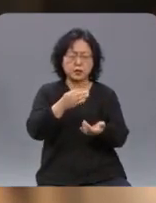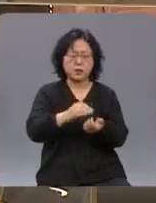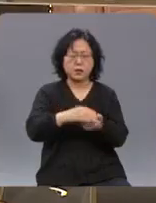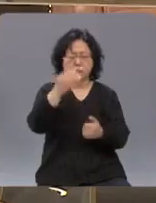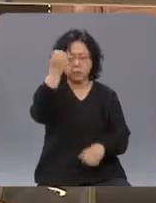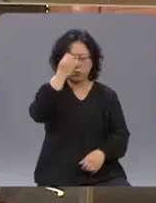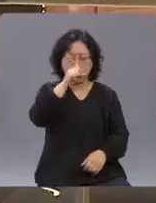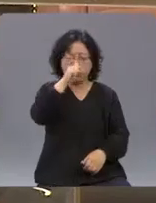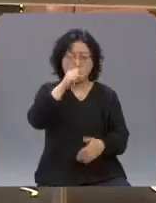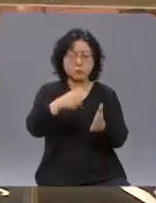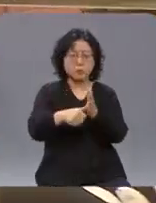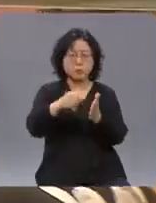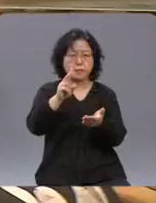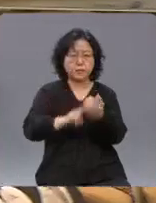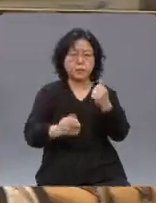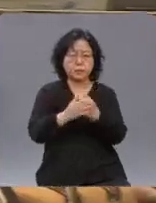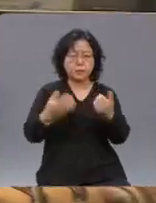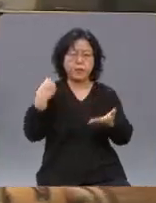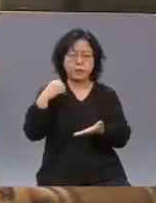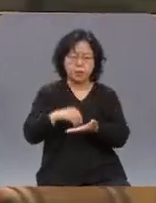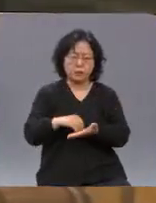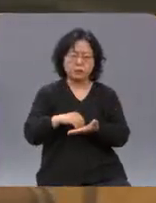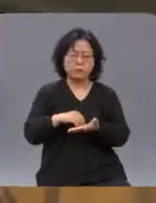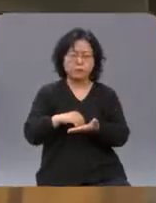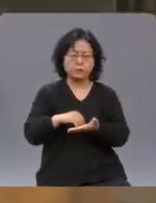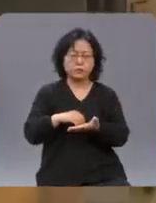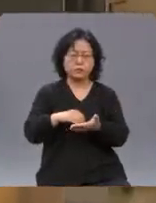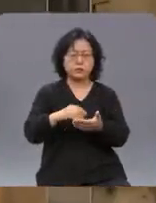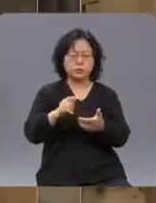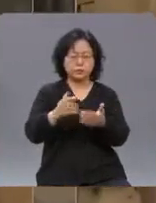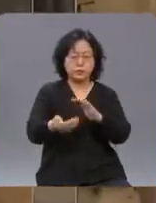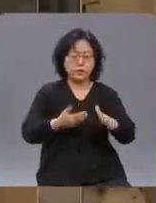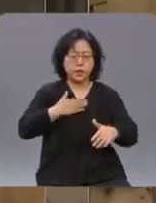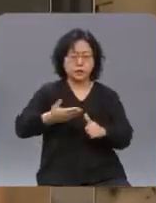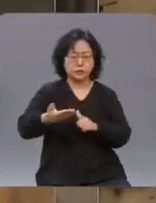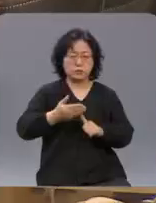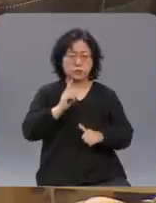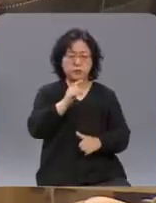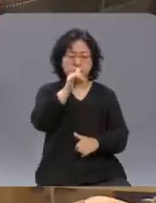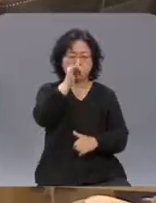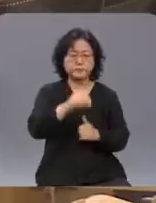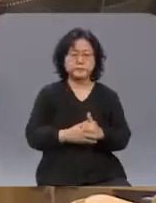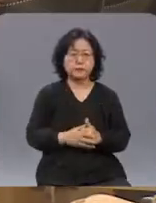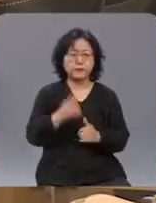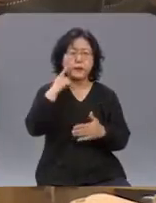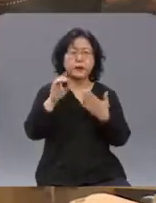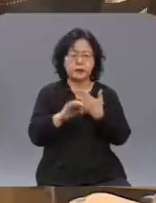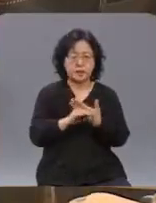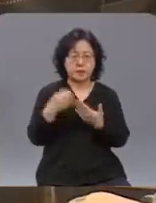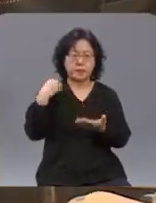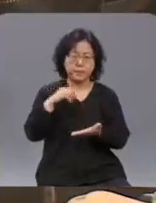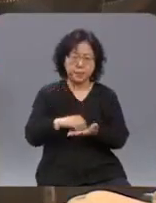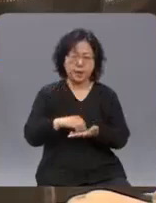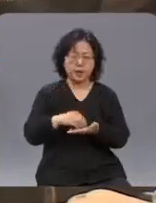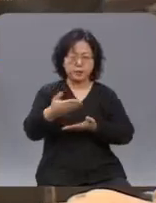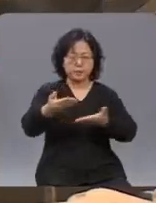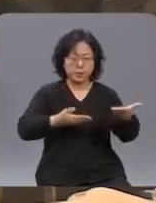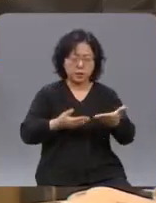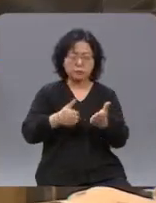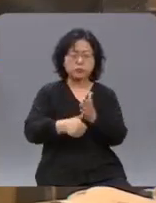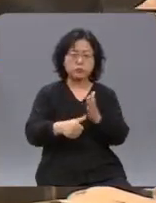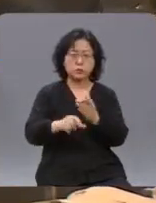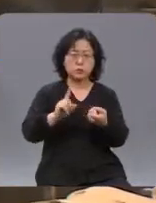정책을 펴고 있는만큼 환불이나 반품된 이력이 있다면 사전에 알려야 한다고 지적합니다 만약에 반품이나 교환된 제품